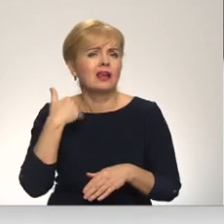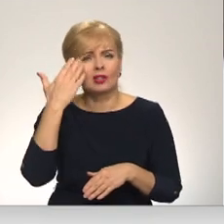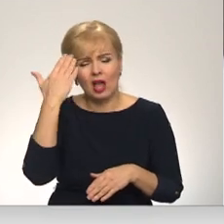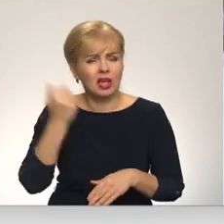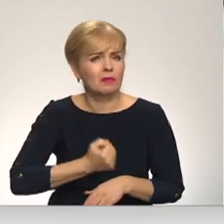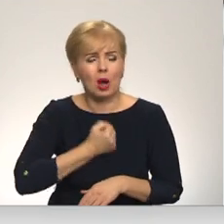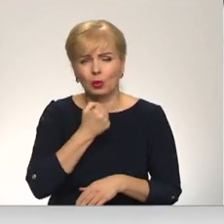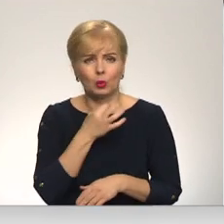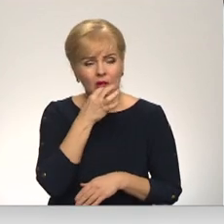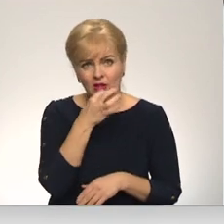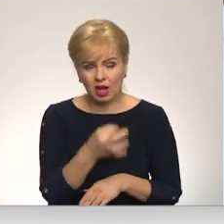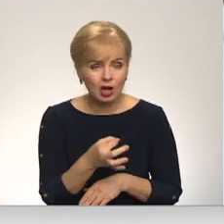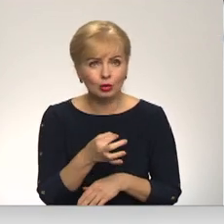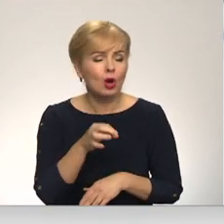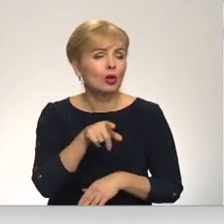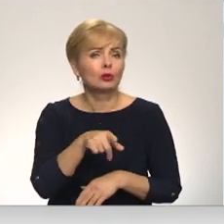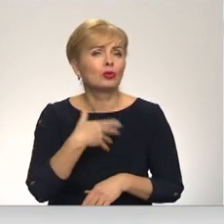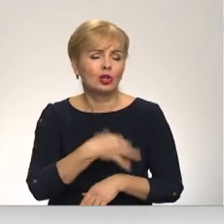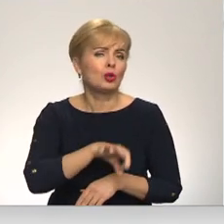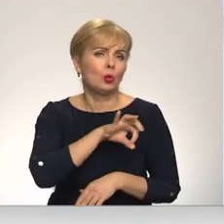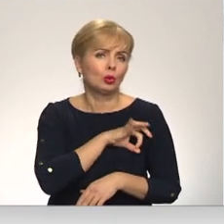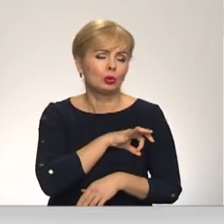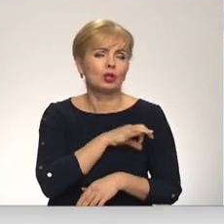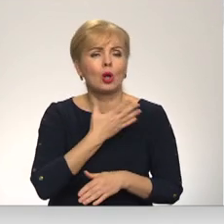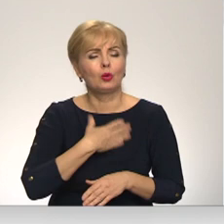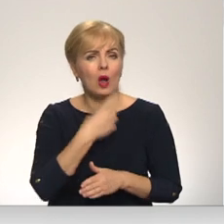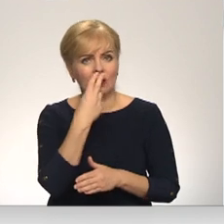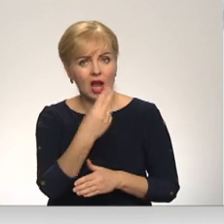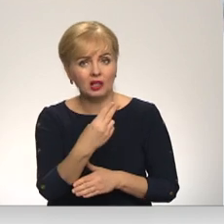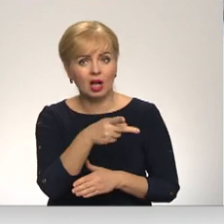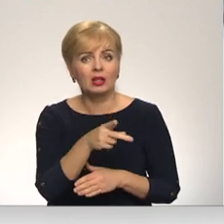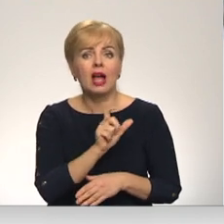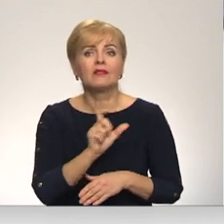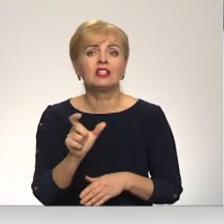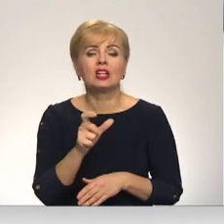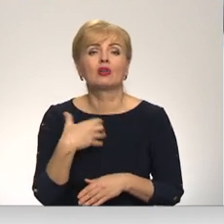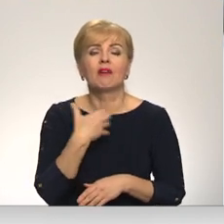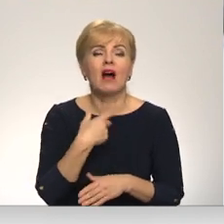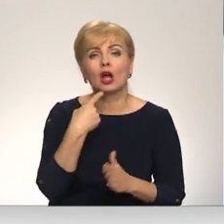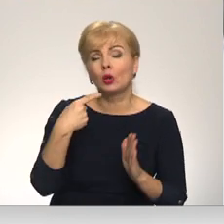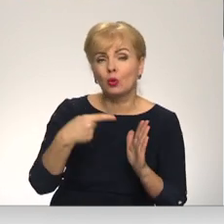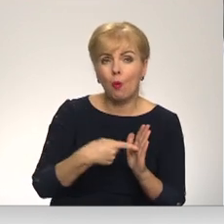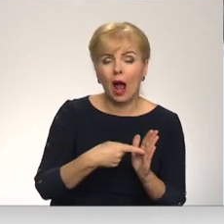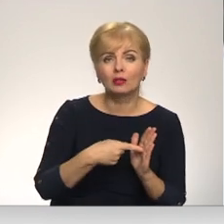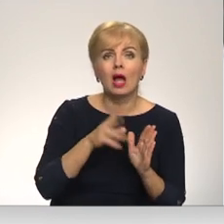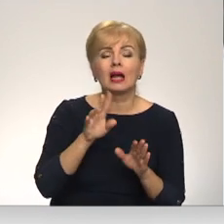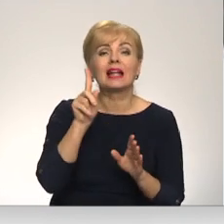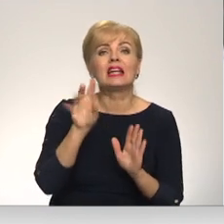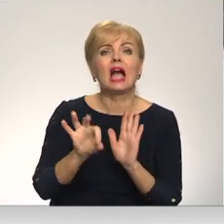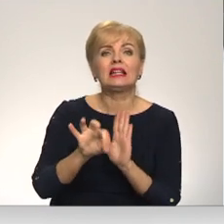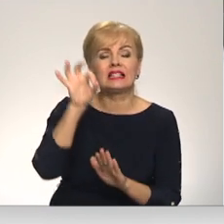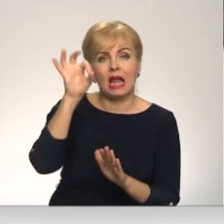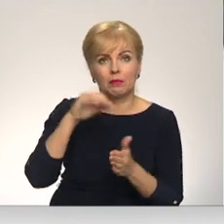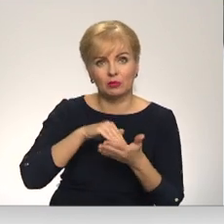man grūti spriest. Tur ir juridiski ļoti jāskatās uz to. Visdrīzāk, ka vajadzētu viņiem noteikt viņus kā tādus izņēmumu